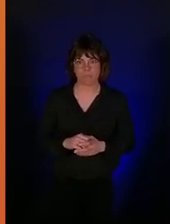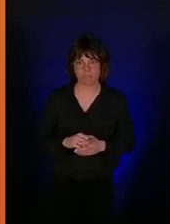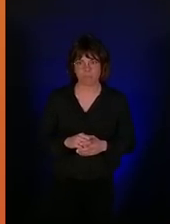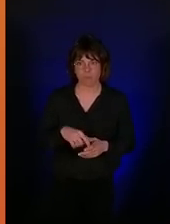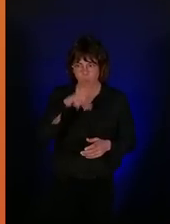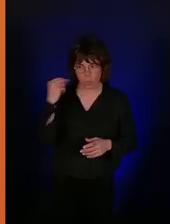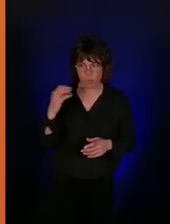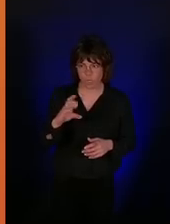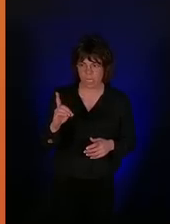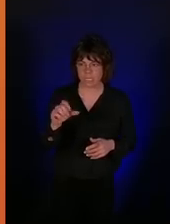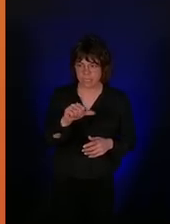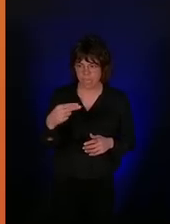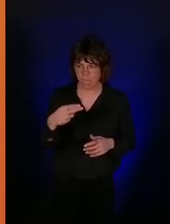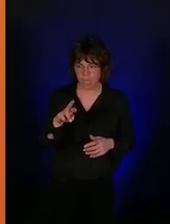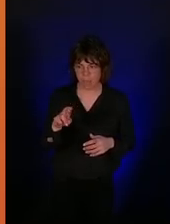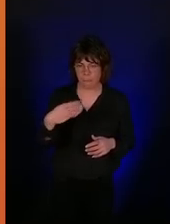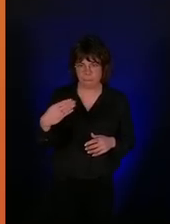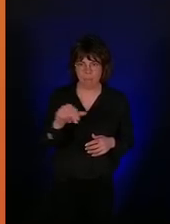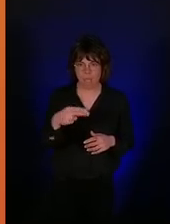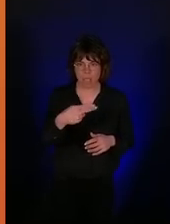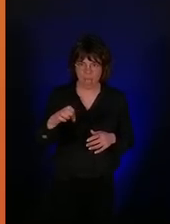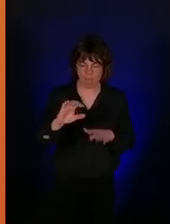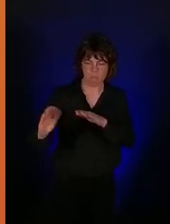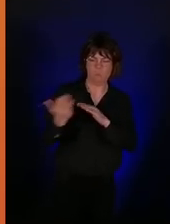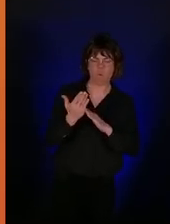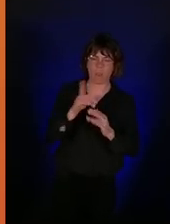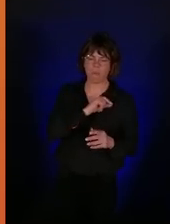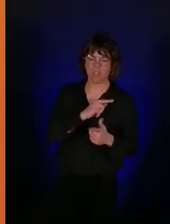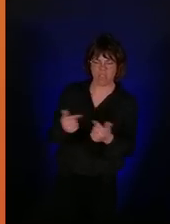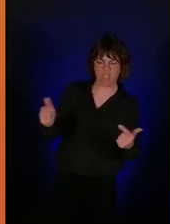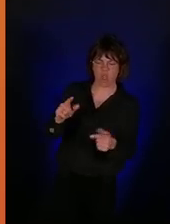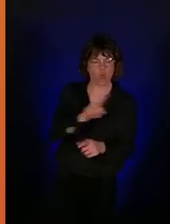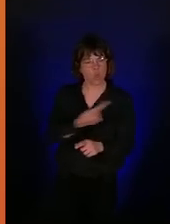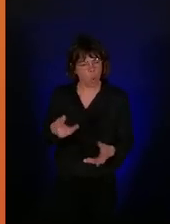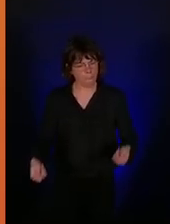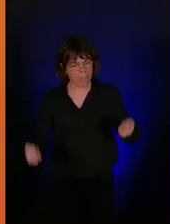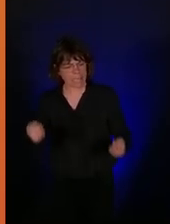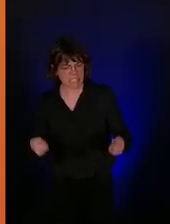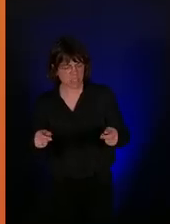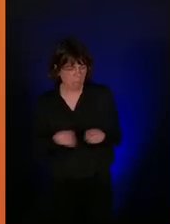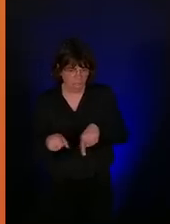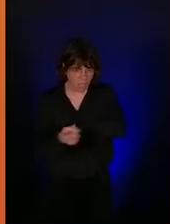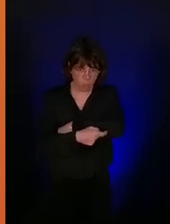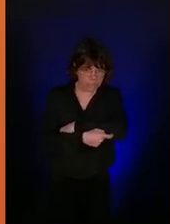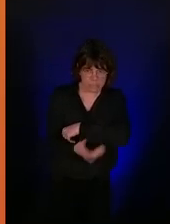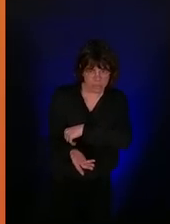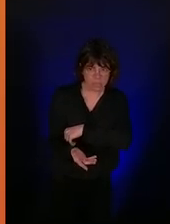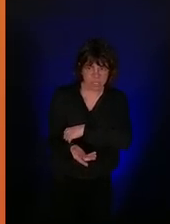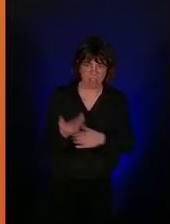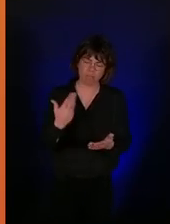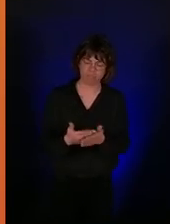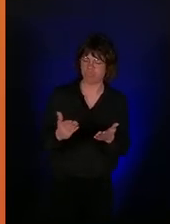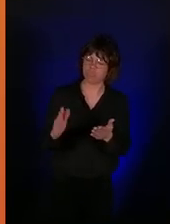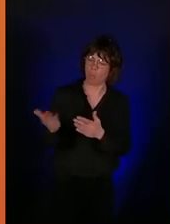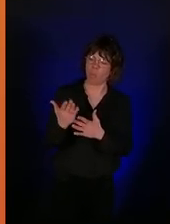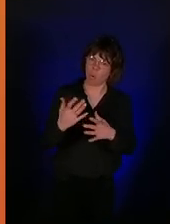Darmanin, relayé par ses chiens de garde, qualifie nos camarades de Bassine Montmercy d'éco-terroristes, alors qu'ils sont d'admirables